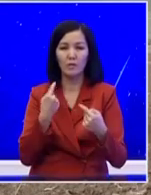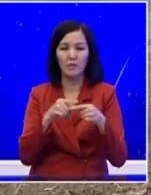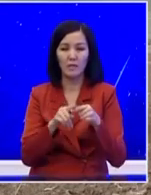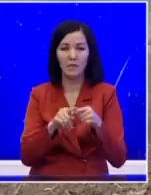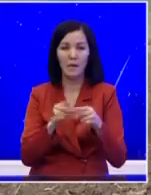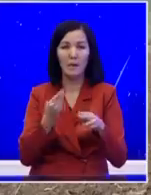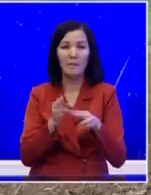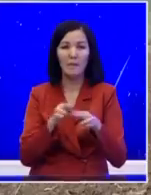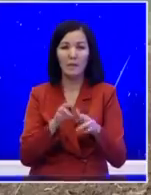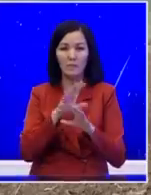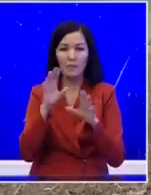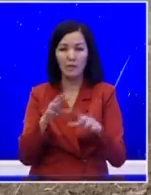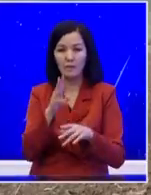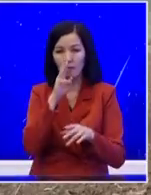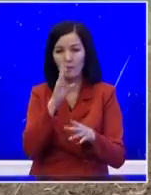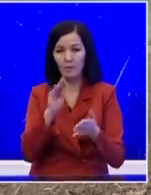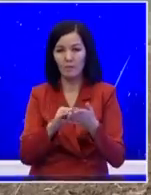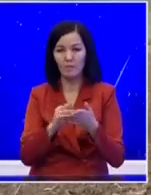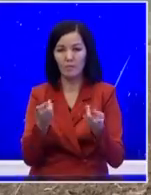Поэтому сохраняем всем заработную плату.